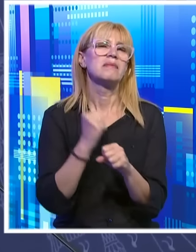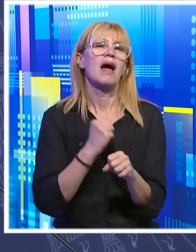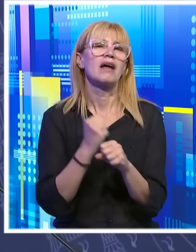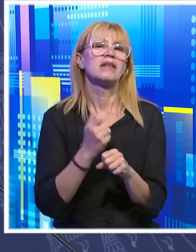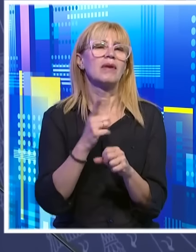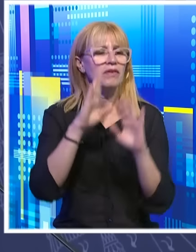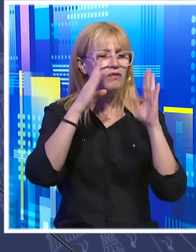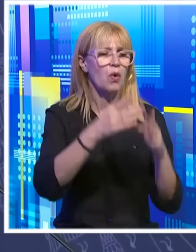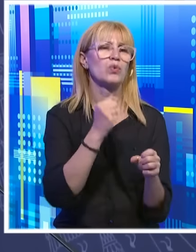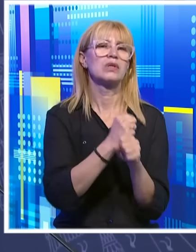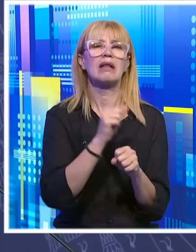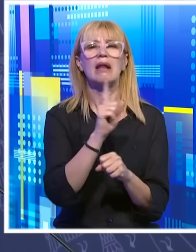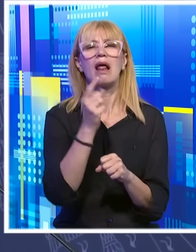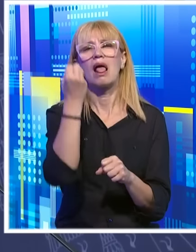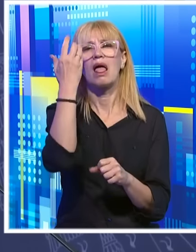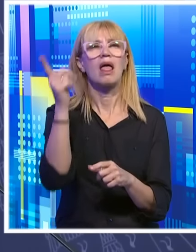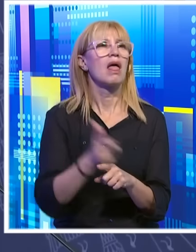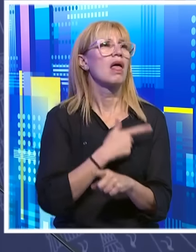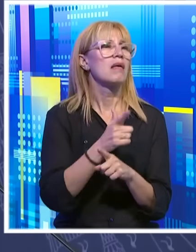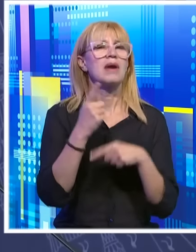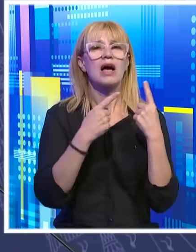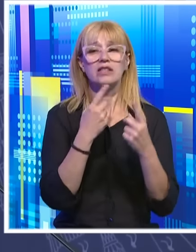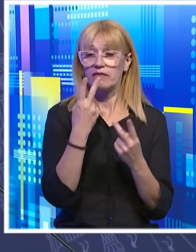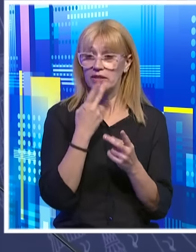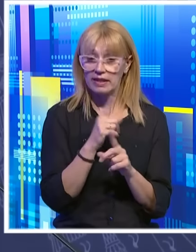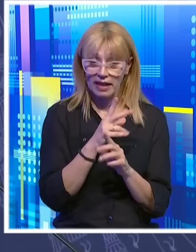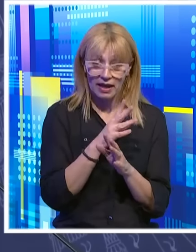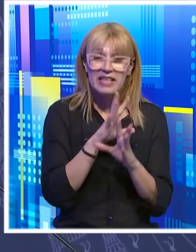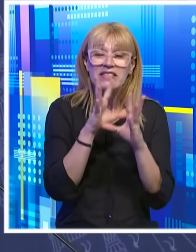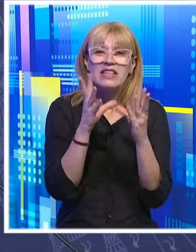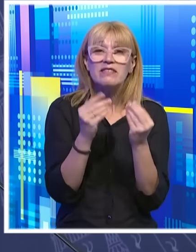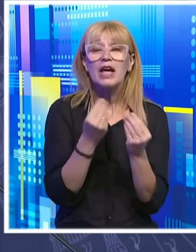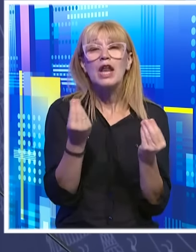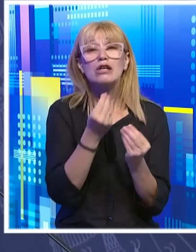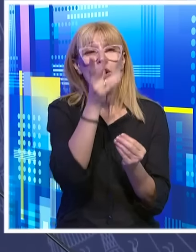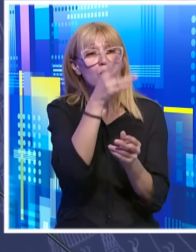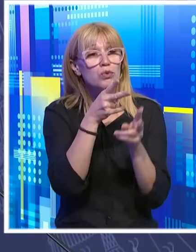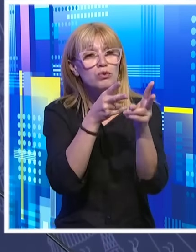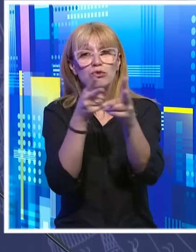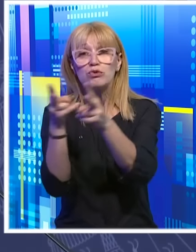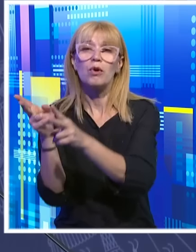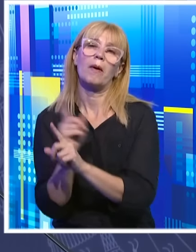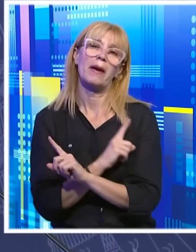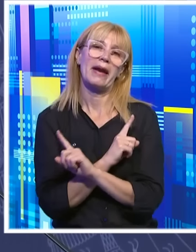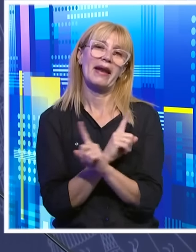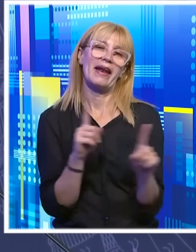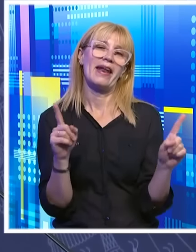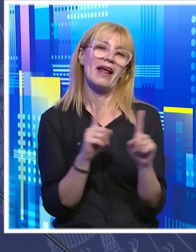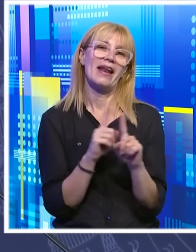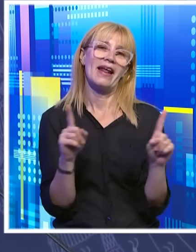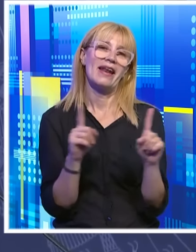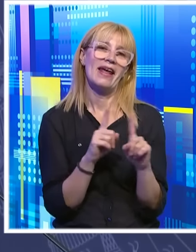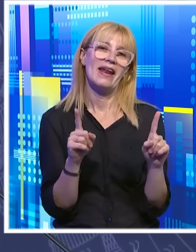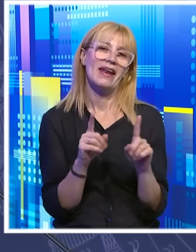prazne priče i na svađe. I kao što vidite, ni jednu ružnu reč neću da kažem o svojim političkim protivnicima, oni uvek najbolje o